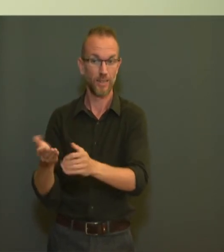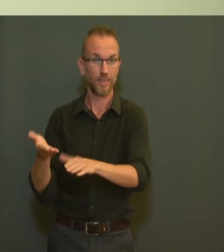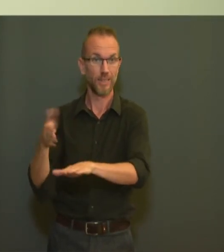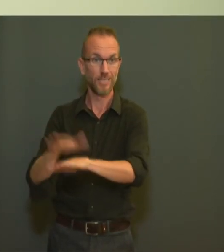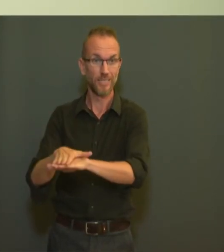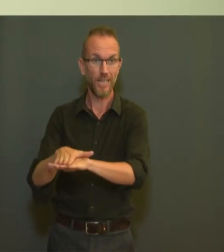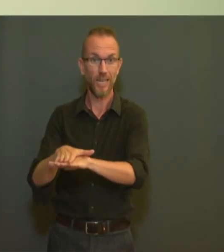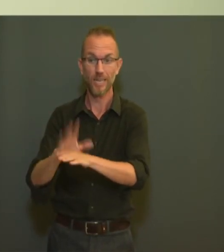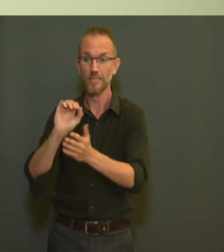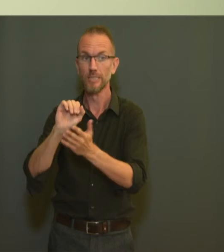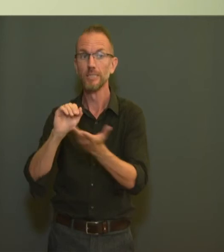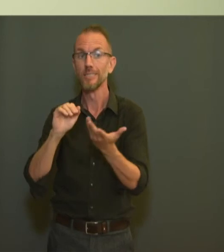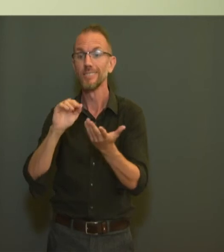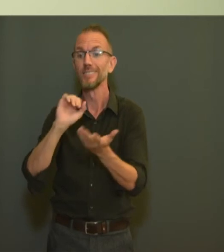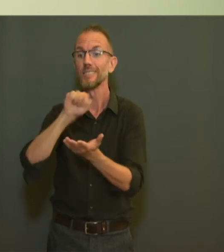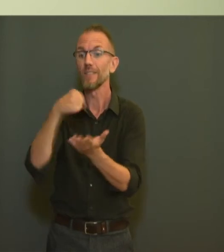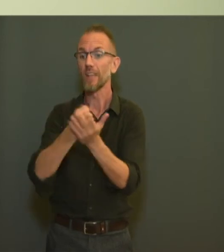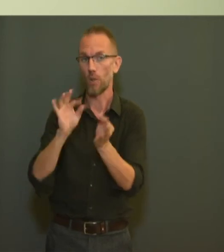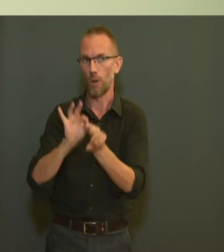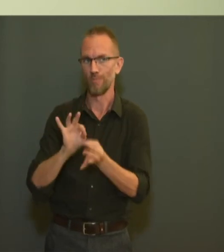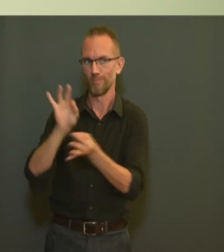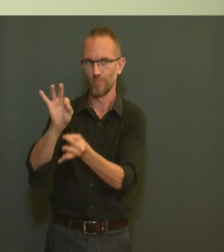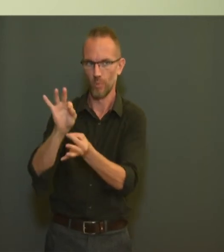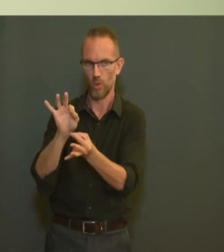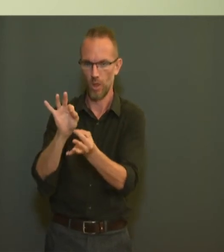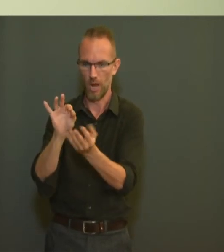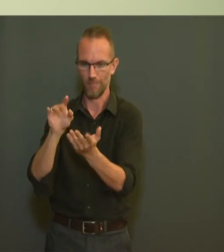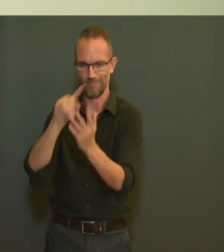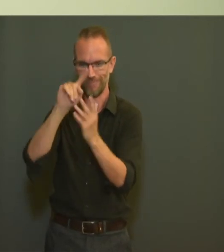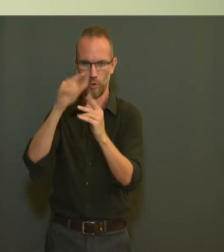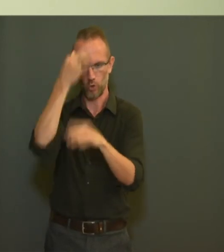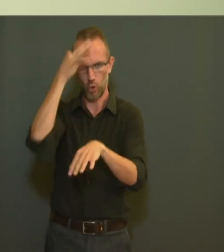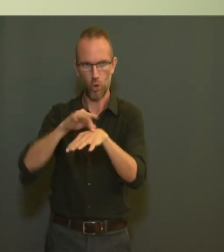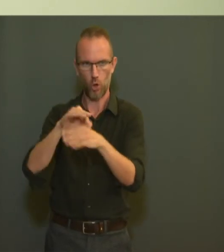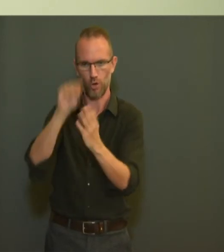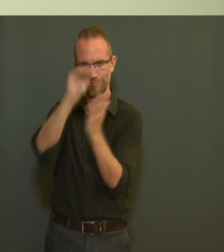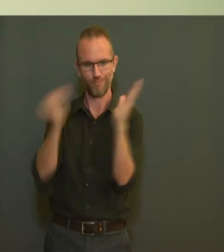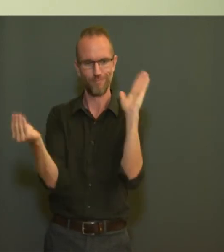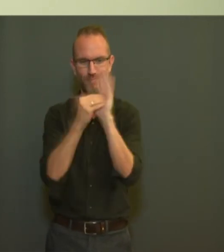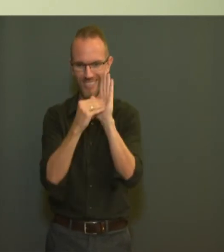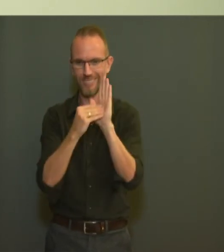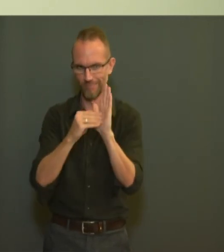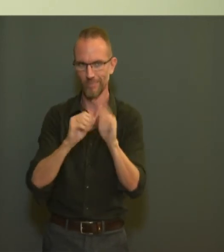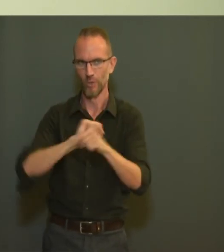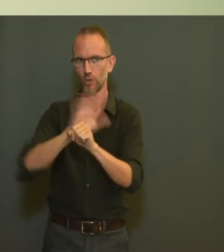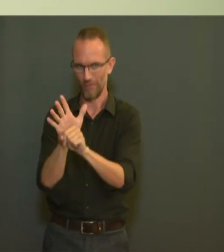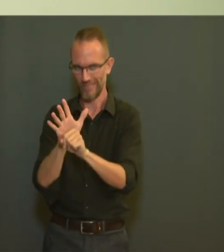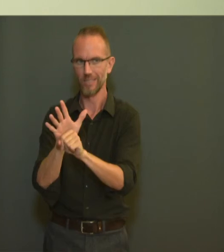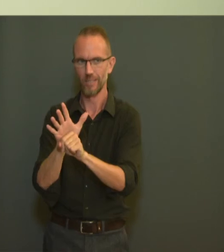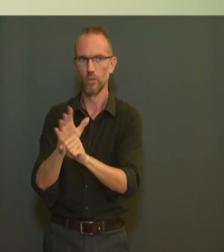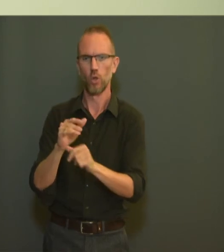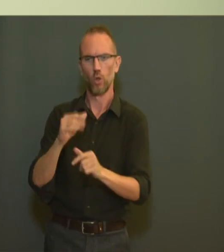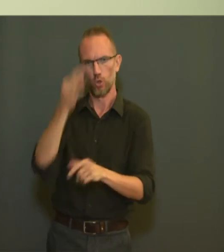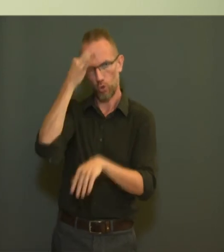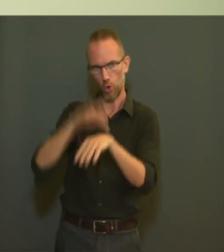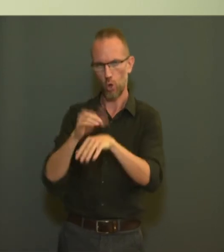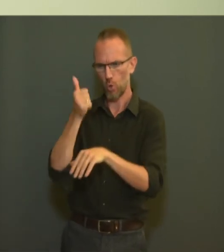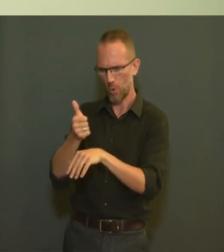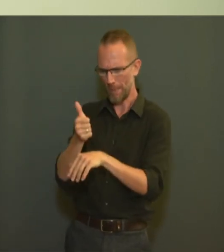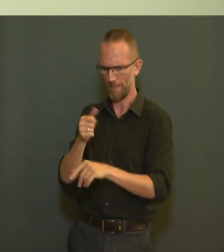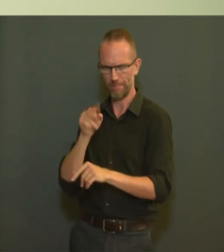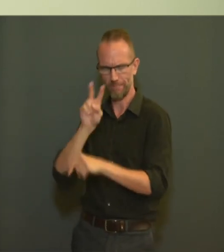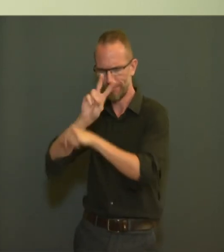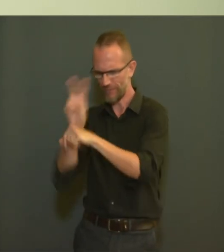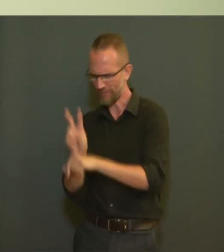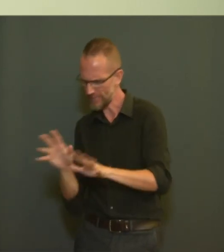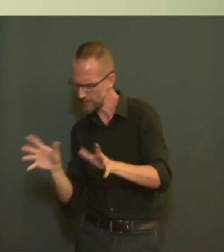décès qui est établi par un médecin, le médecin va évaluer avec toutes ses connaissances si oui ou